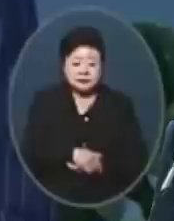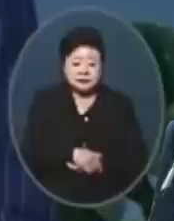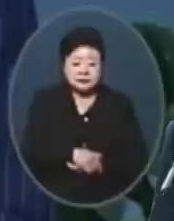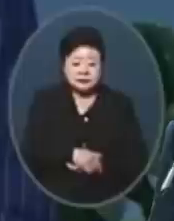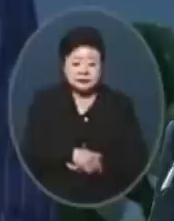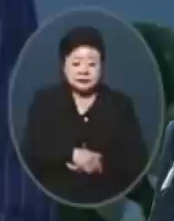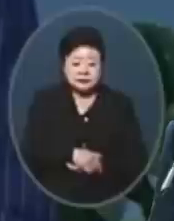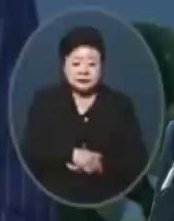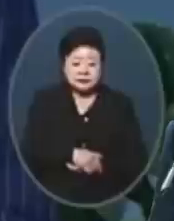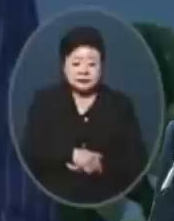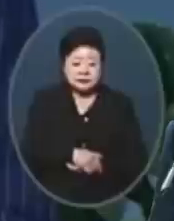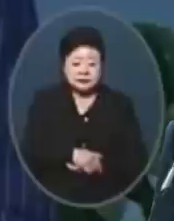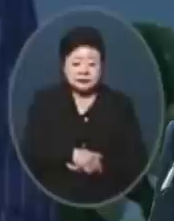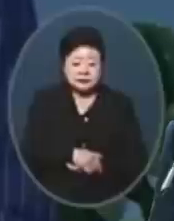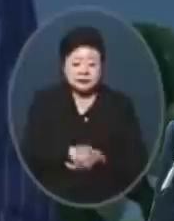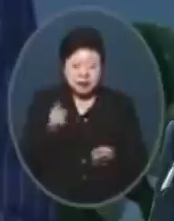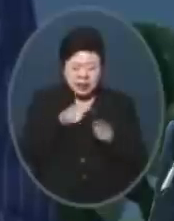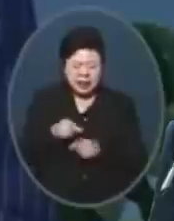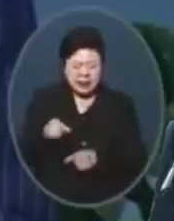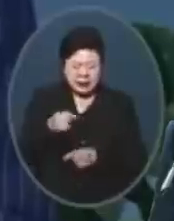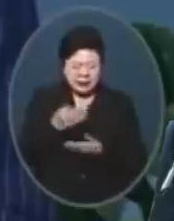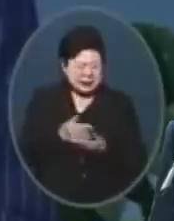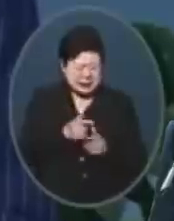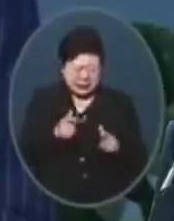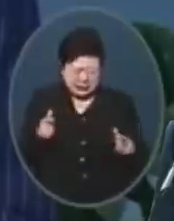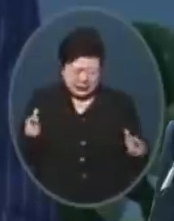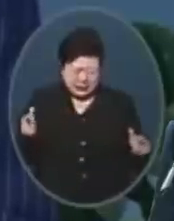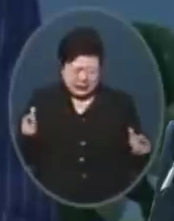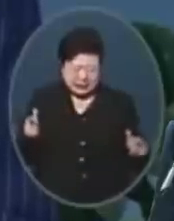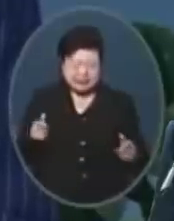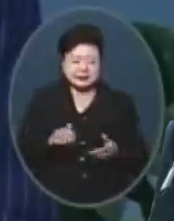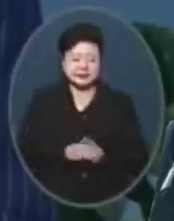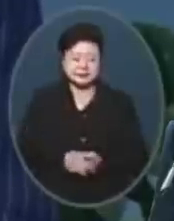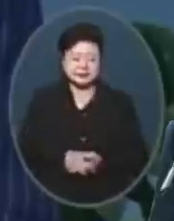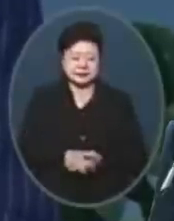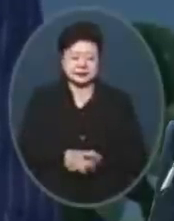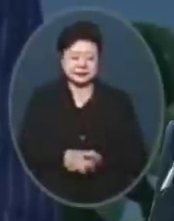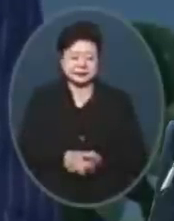독을 먹을지라도 해를 받지 않을 사람들인 것입니다.